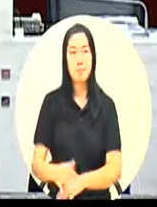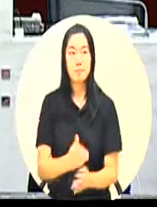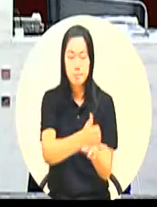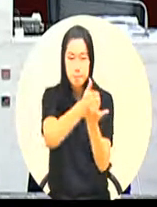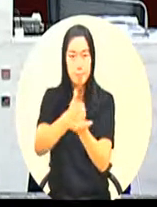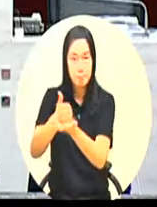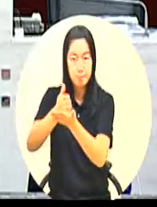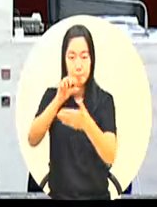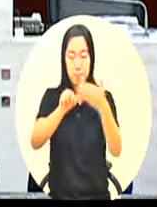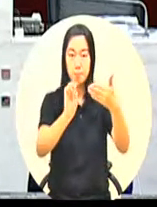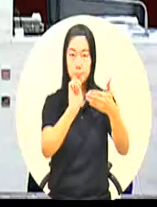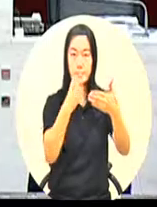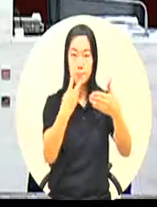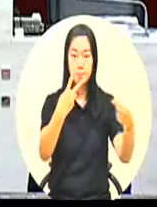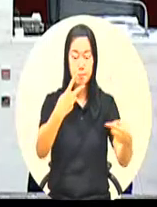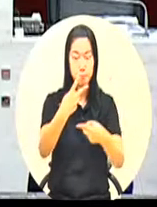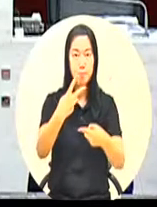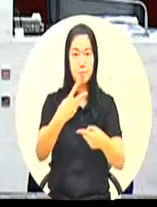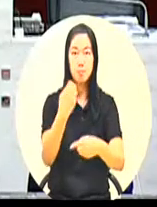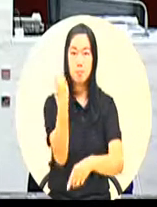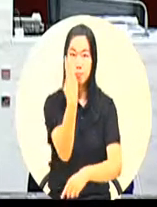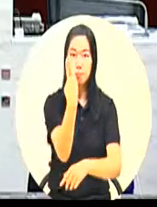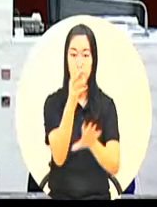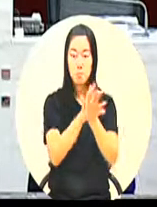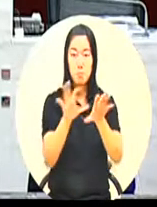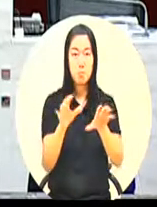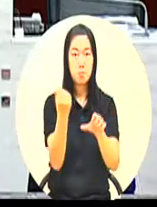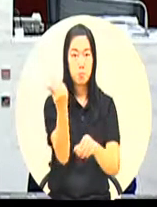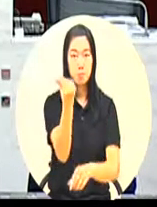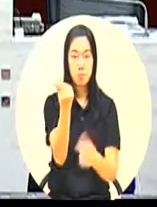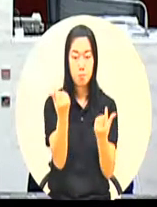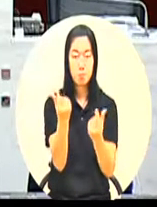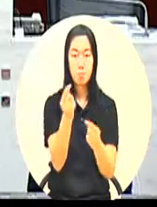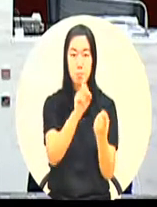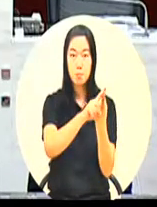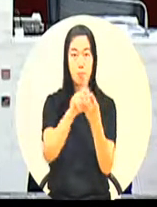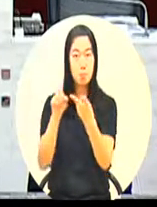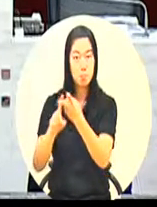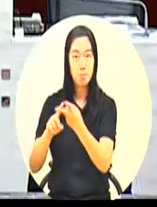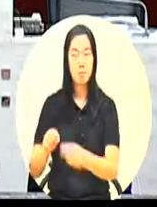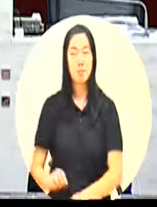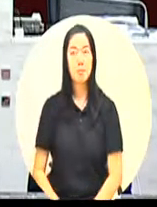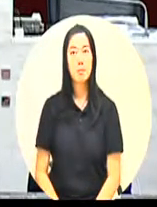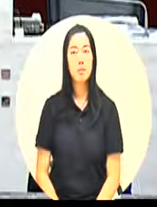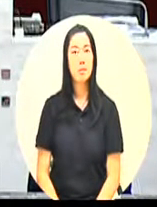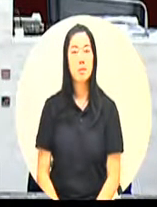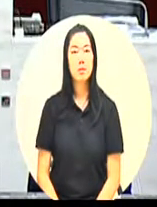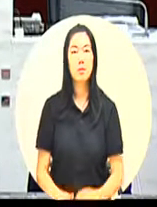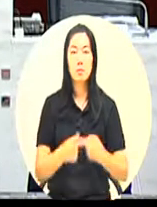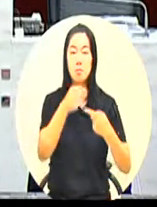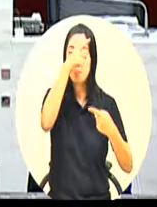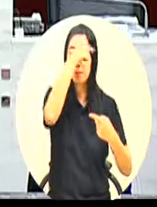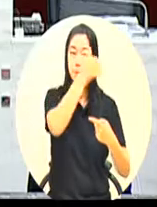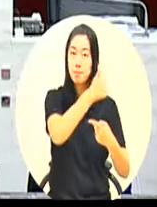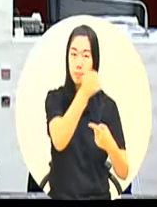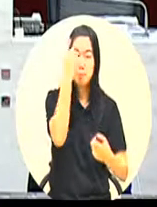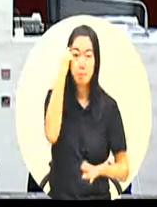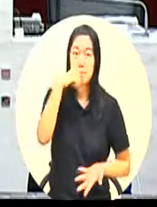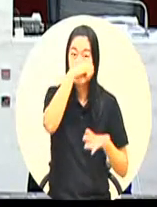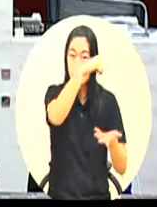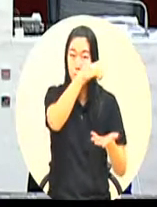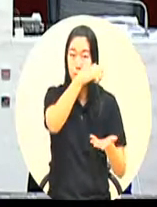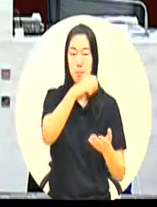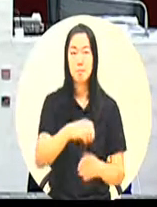十二条之一有两个版本，一个版本是黄少廷议员